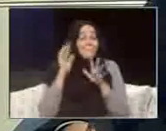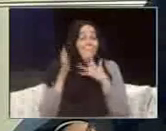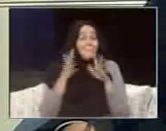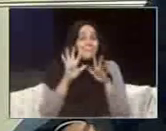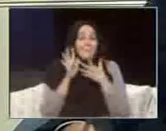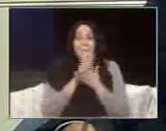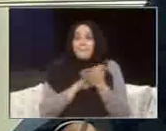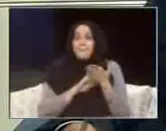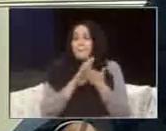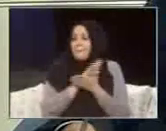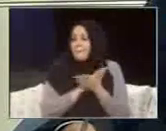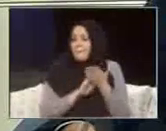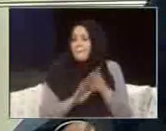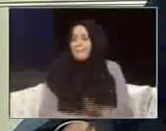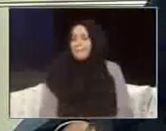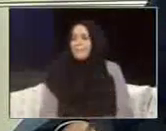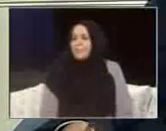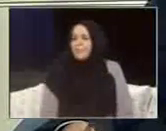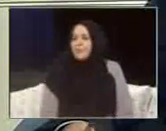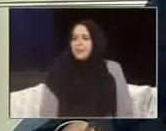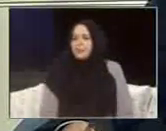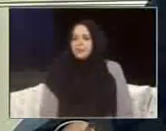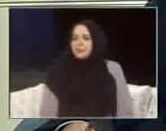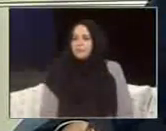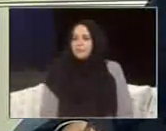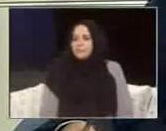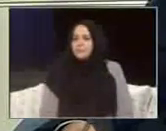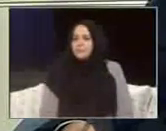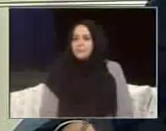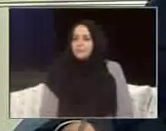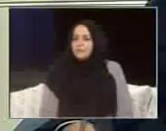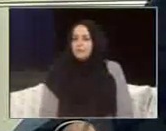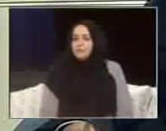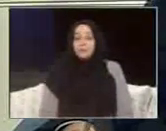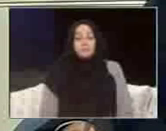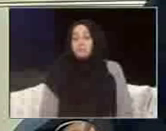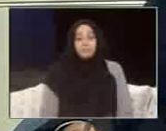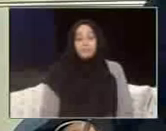كيف يقتلوه اللي قتلوني وما كنت نعرف.